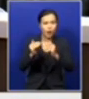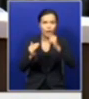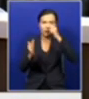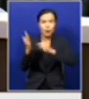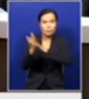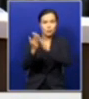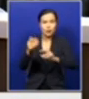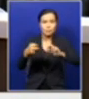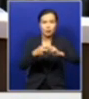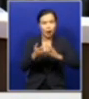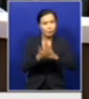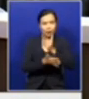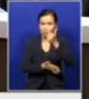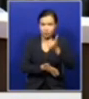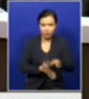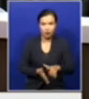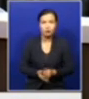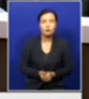ครั้งนี้ไปได้เลยค่ะ